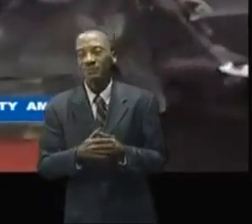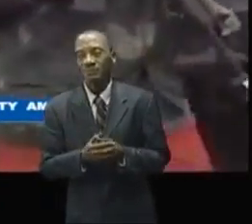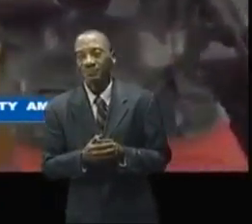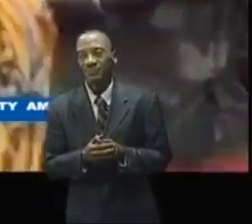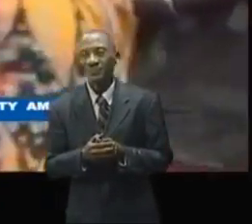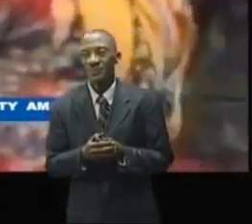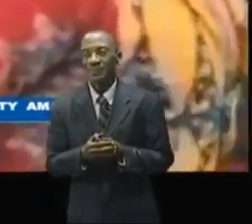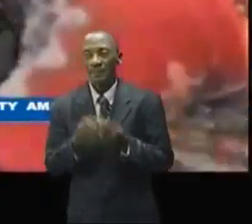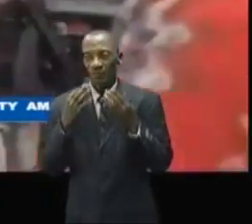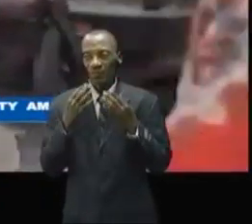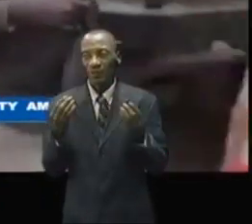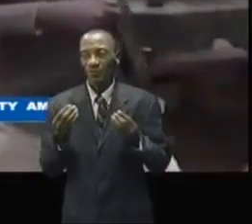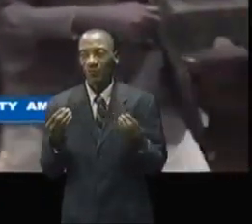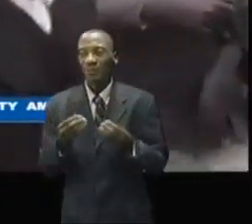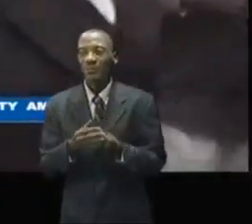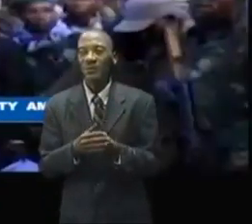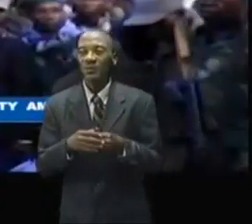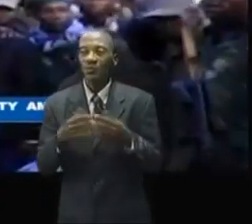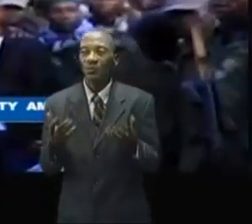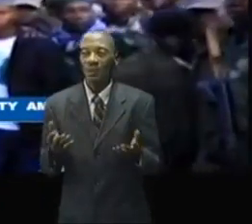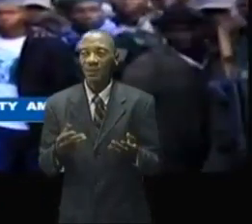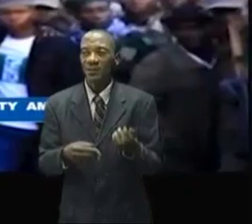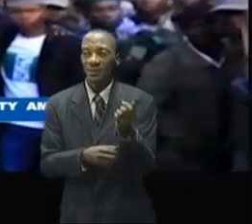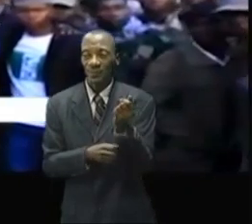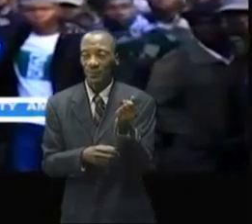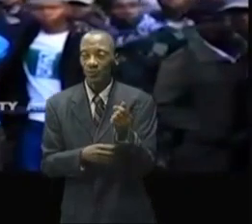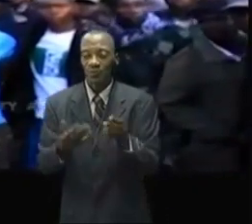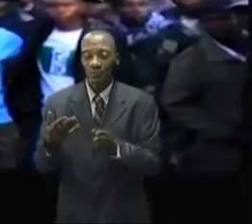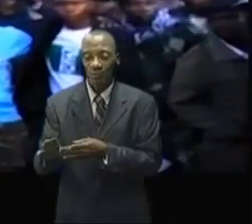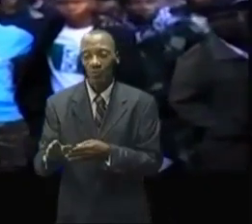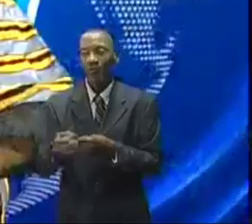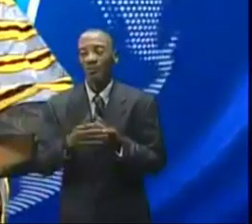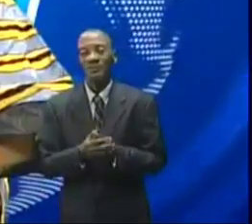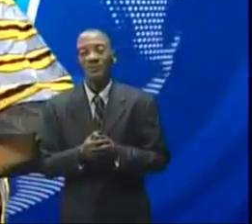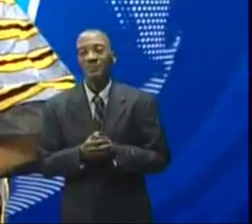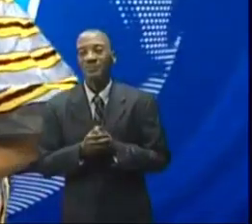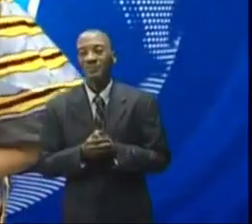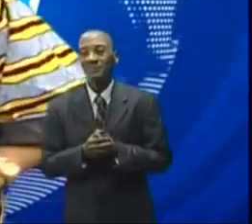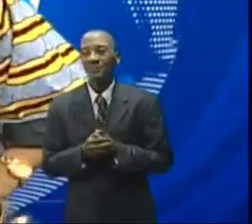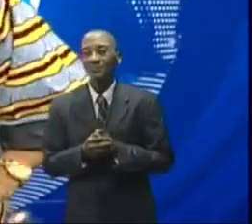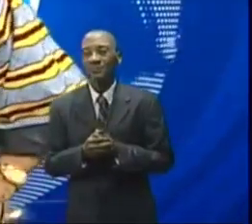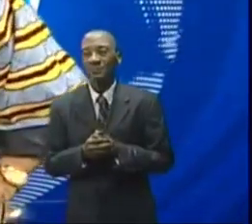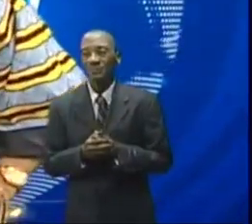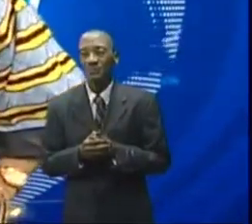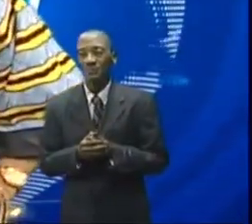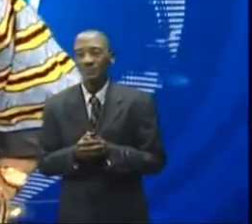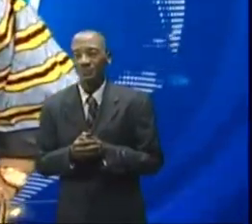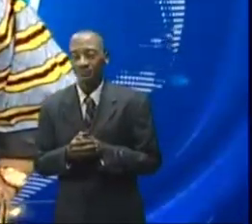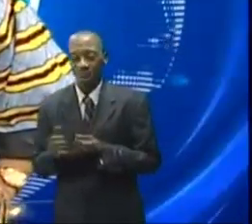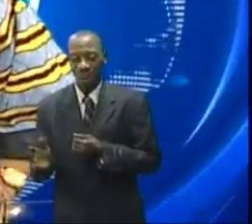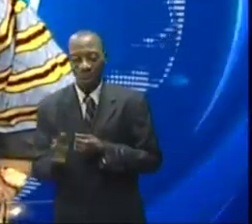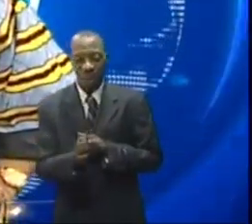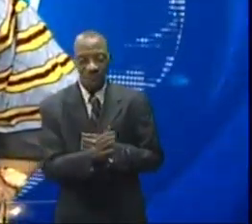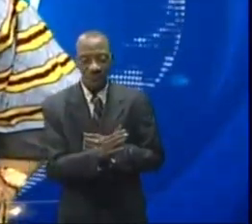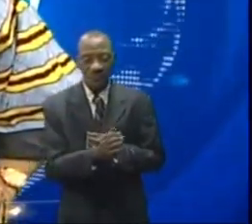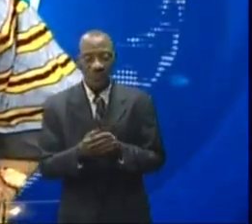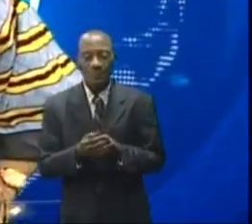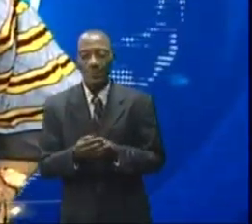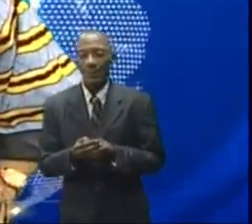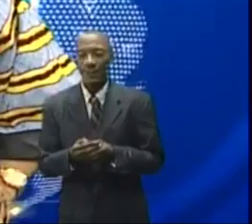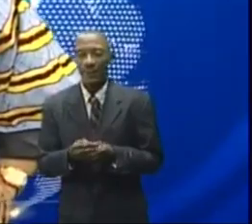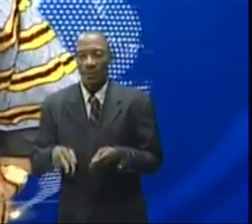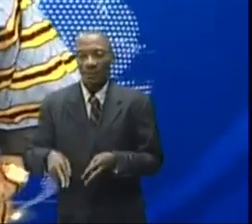une quarantaine de personnes, dont 13 femmes. La route nationale numéro 5, un